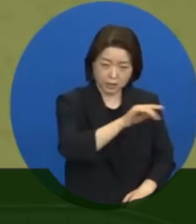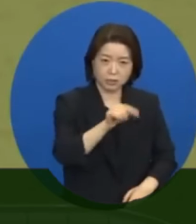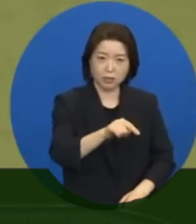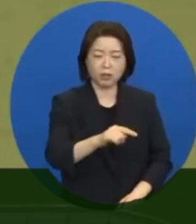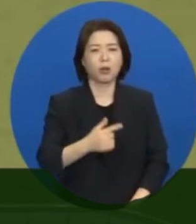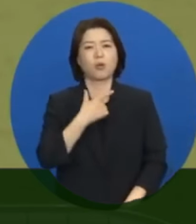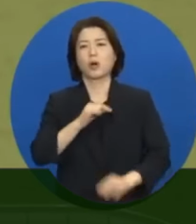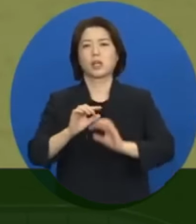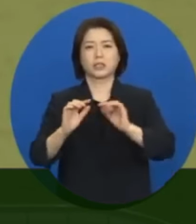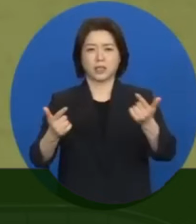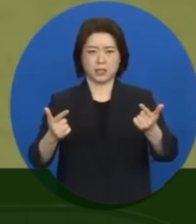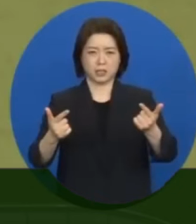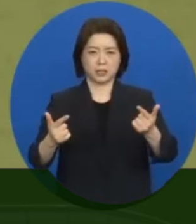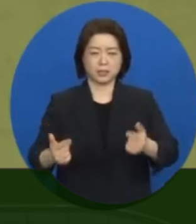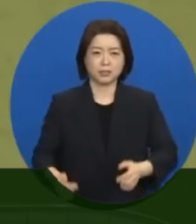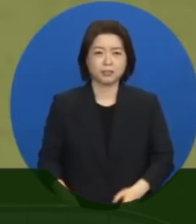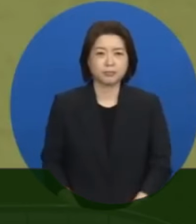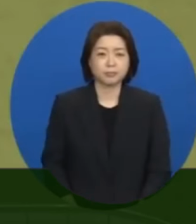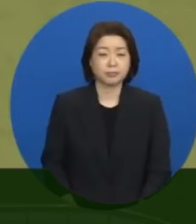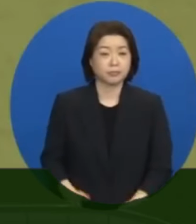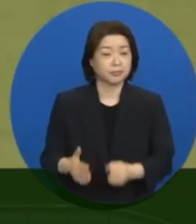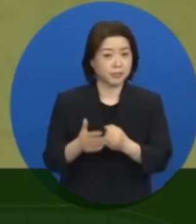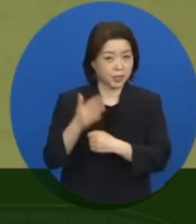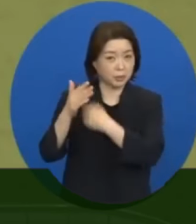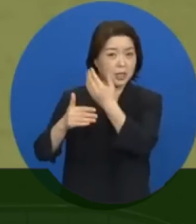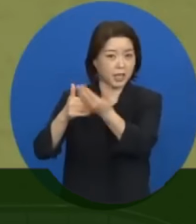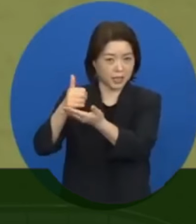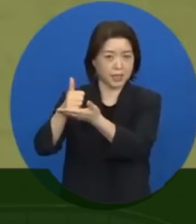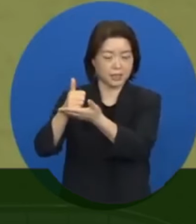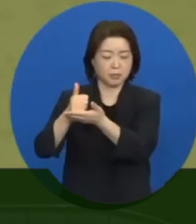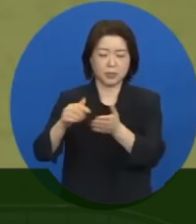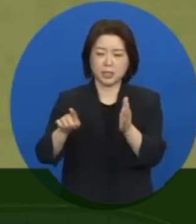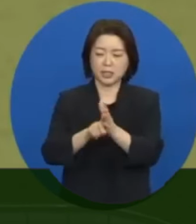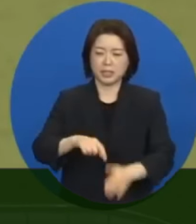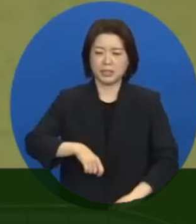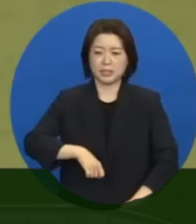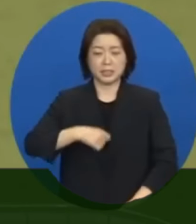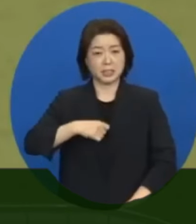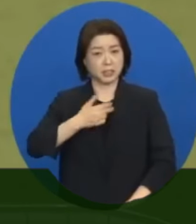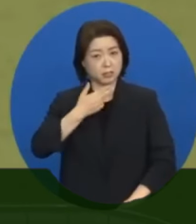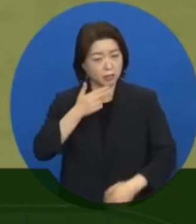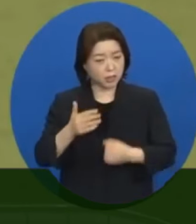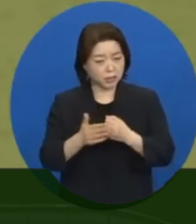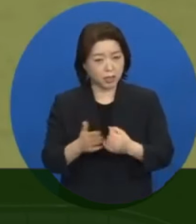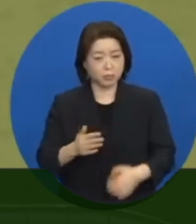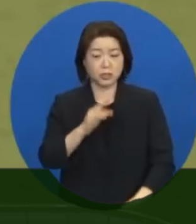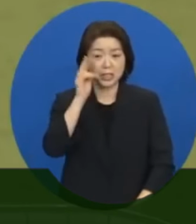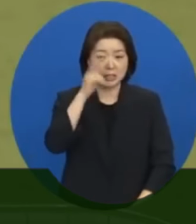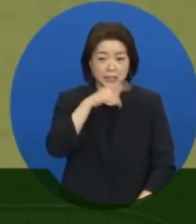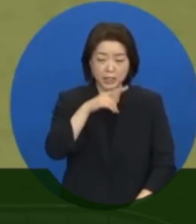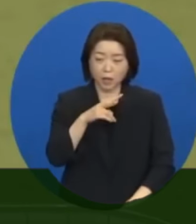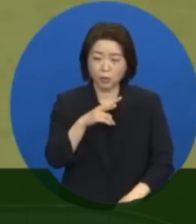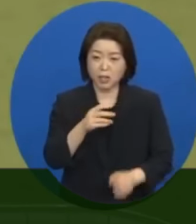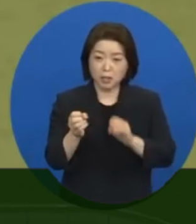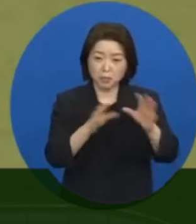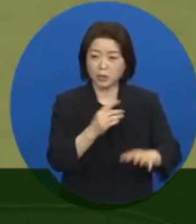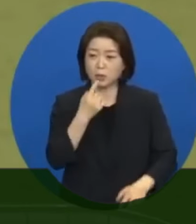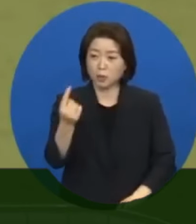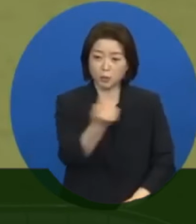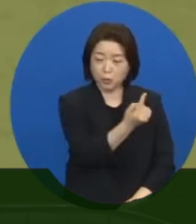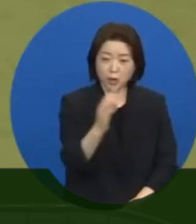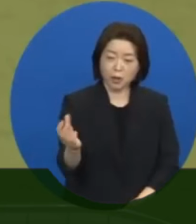그렇게 하신 것이죠 따라서 하나님께서 신실하지 않으셔서 사월의 촛대를 옮기신 것이